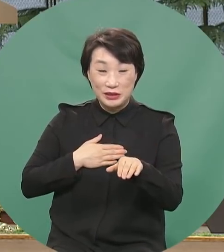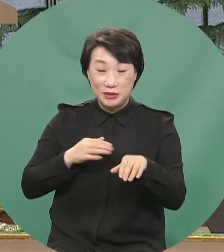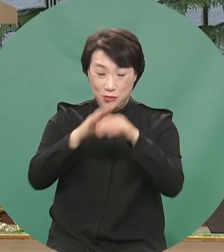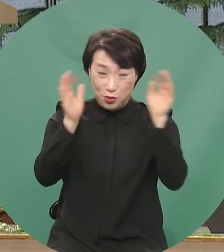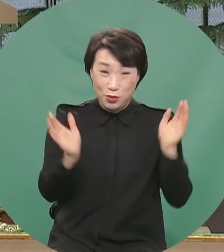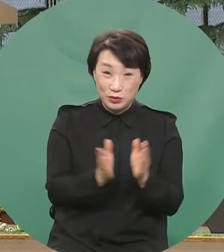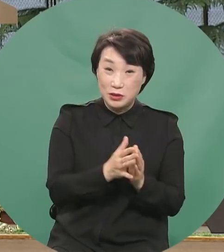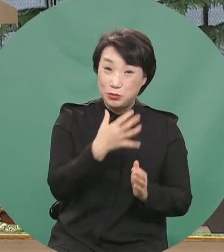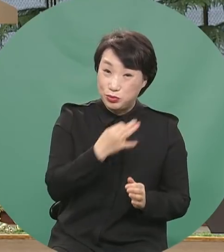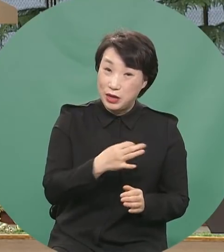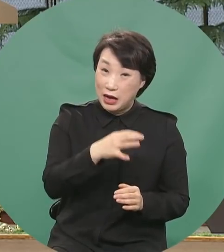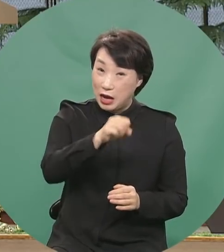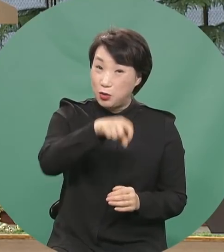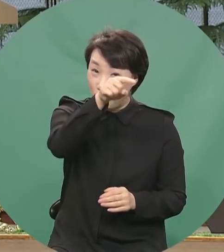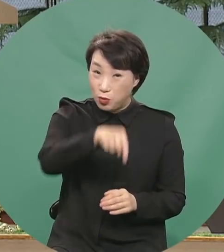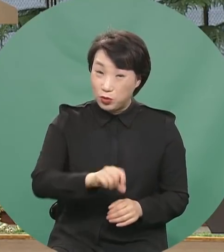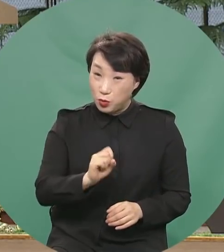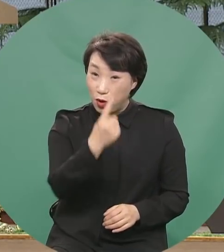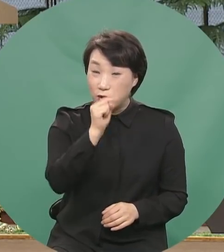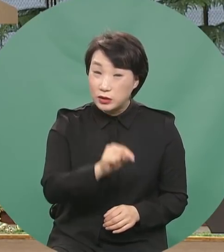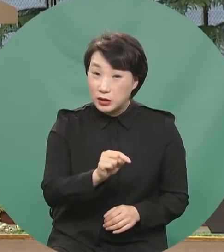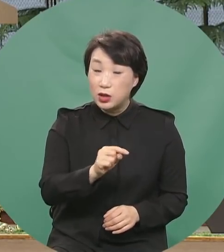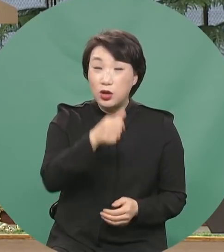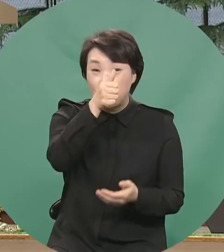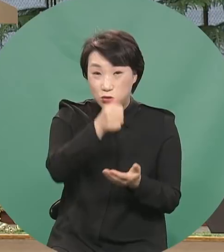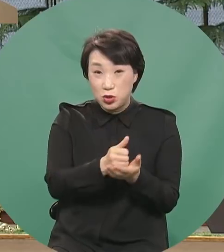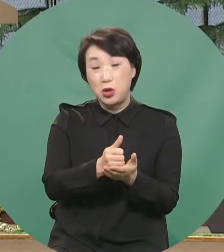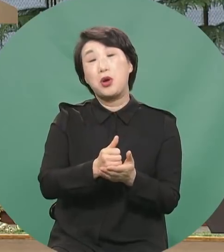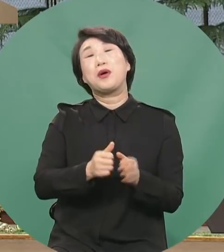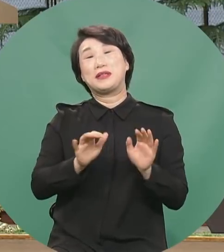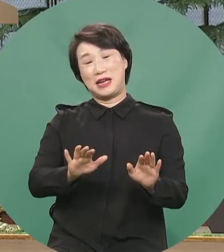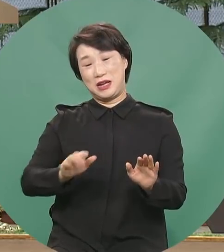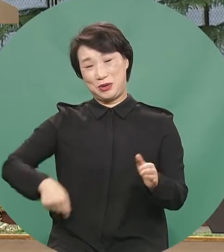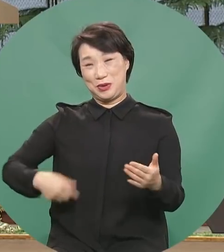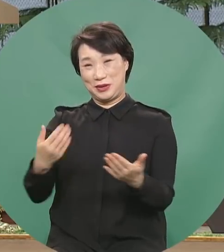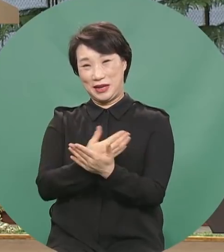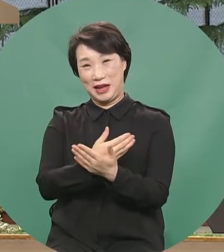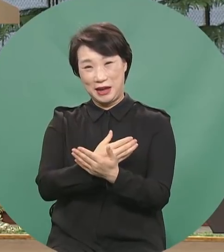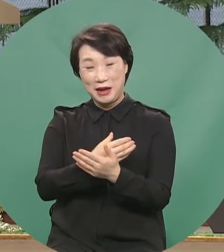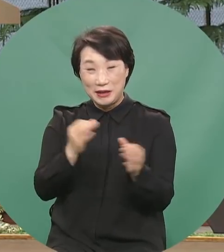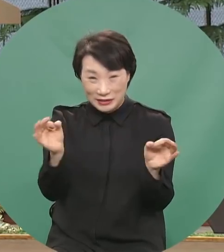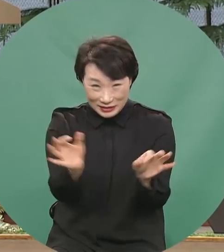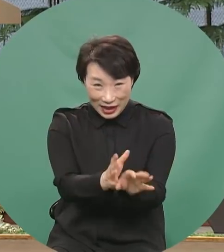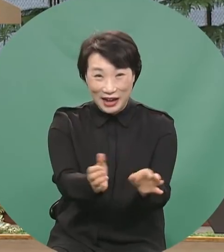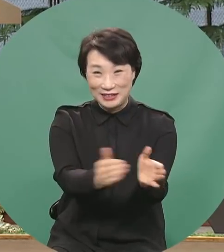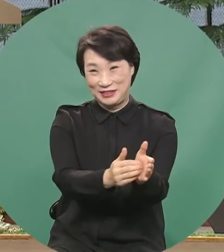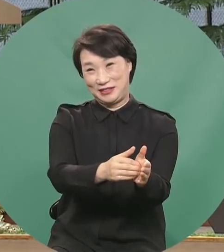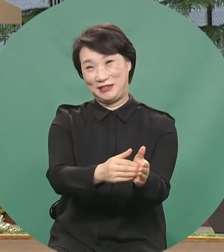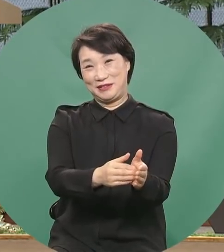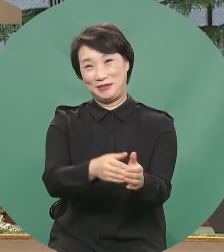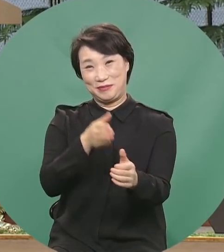모든 불행을 가져온 원인인 죄를 회개로 흔적도 없이 파괴시켜버리고